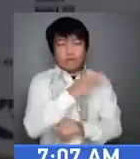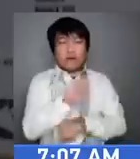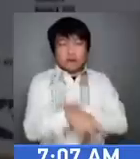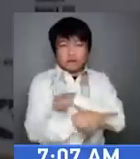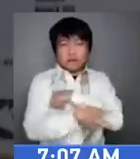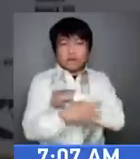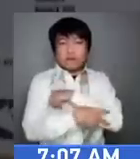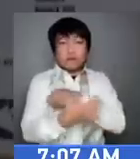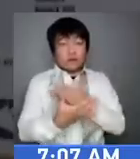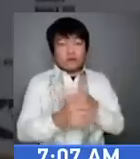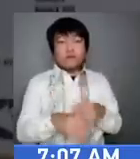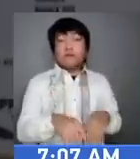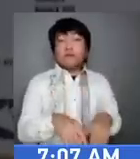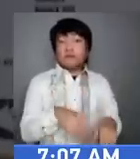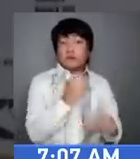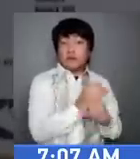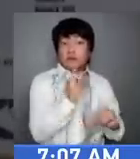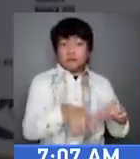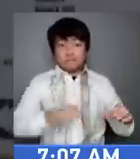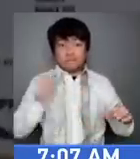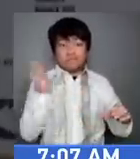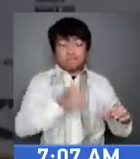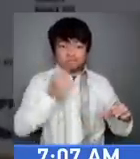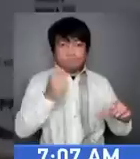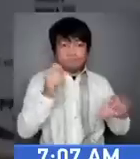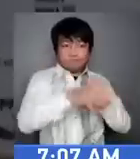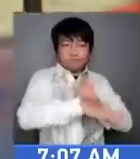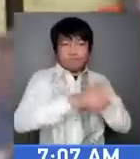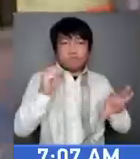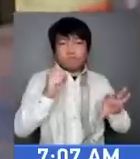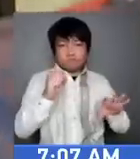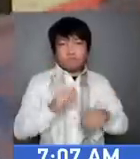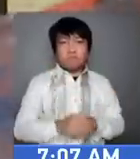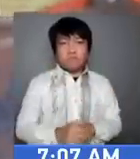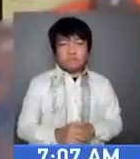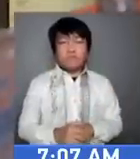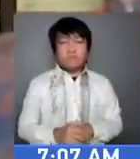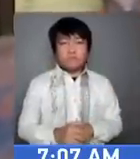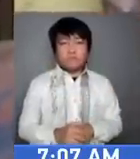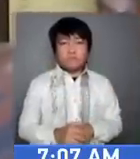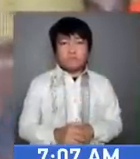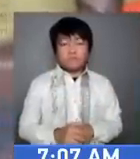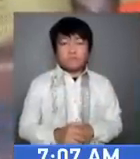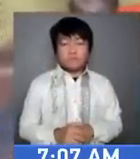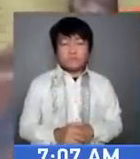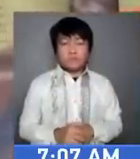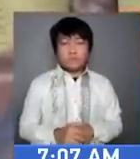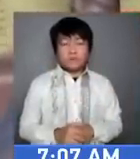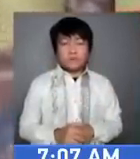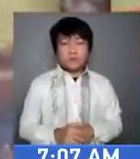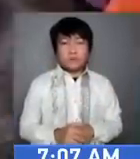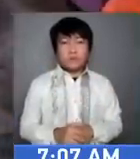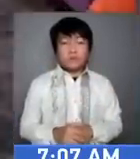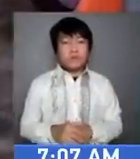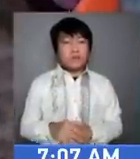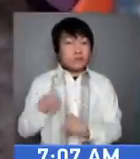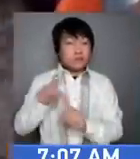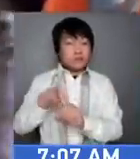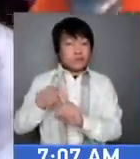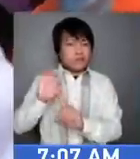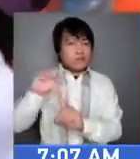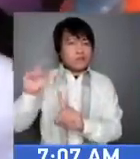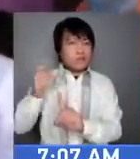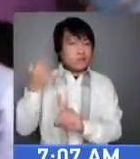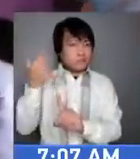screw para mabasag yung salamin ng kotse. Dati nang nakulong si Dancer dahil sa basag kotse, nang